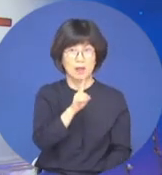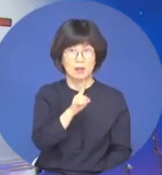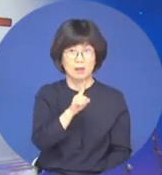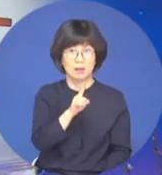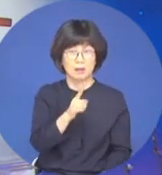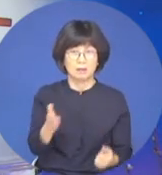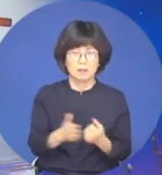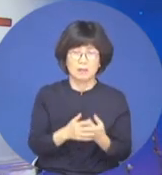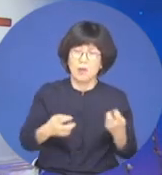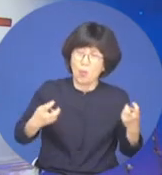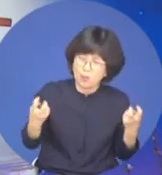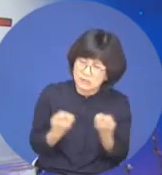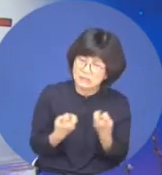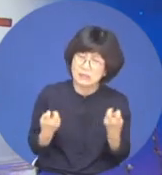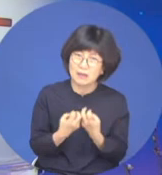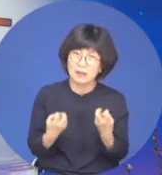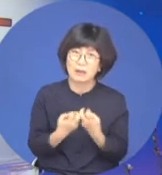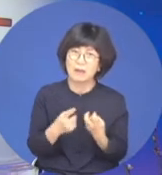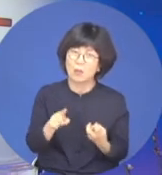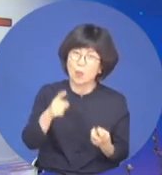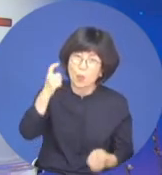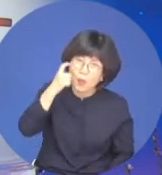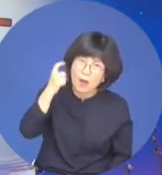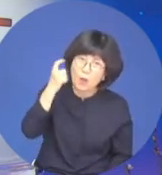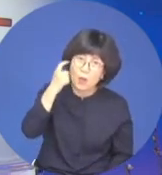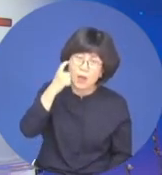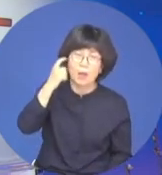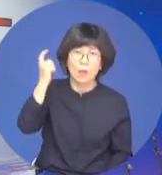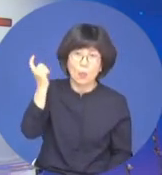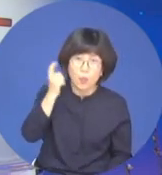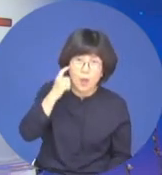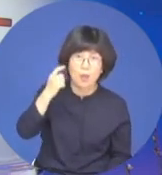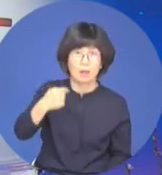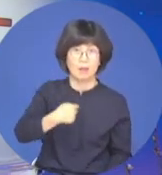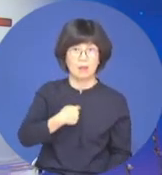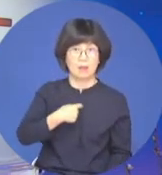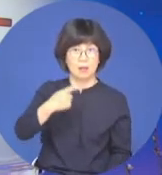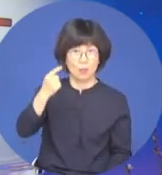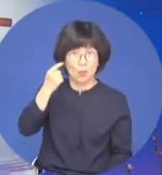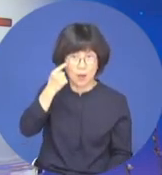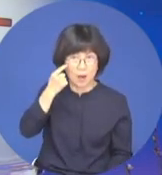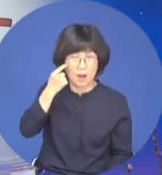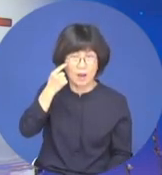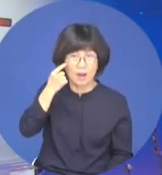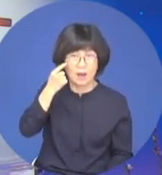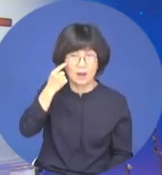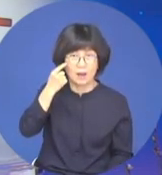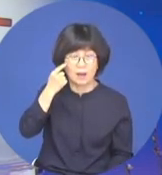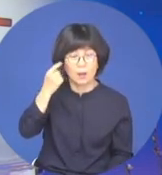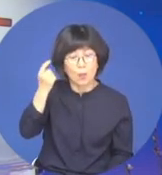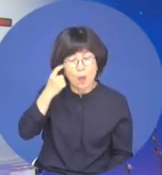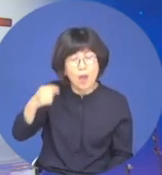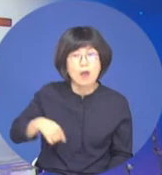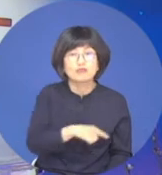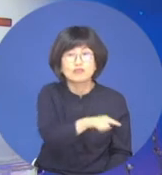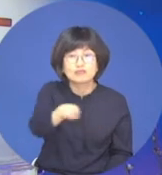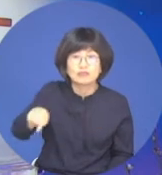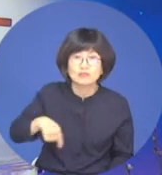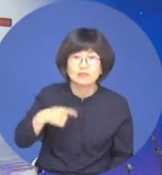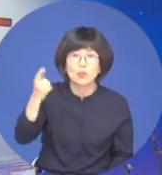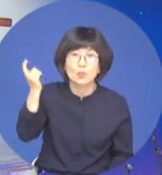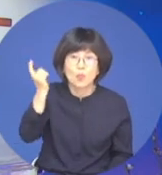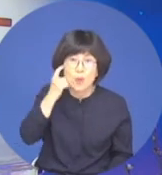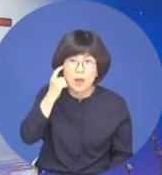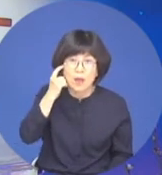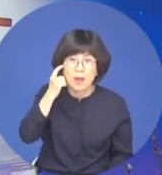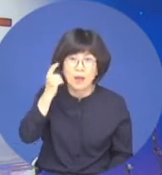어찌하여, 어찌하여 이런 일이 왜 하필이면 나에게, 예? 왜 하필이면 우리에게, 예? 왜 하필이면